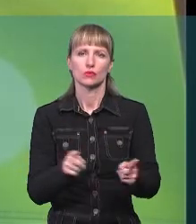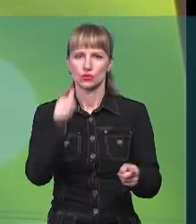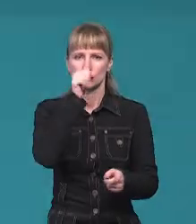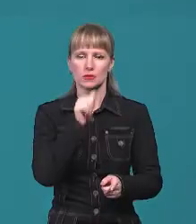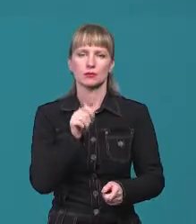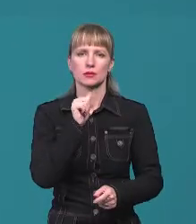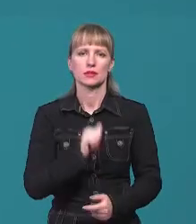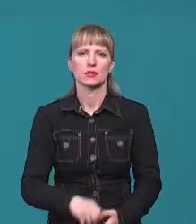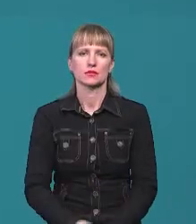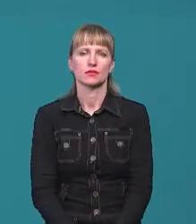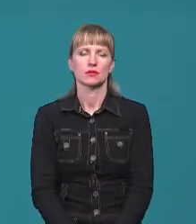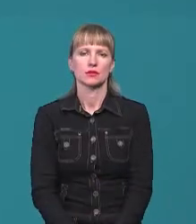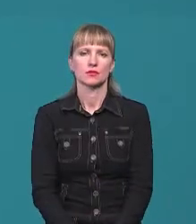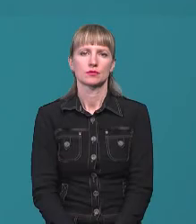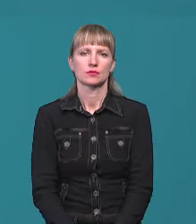місяців.